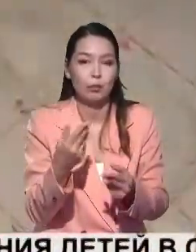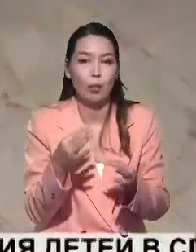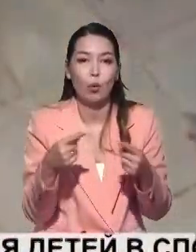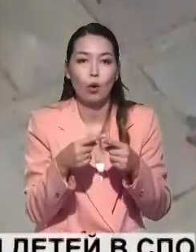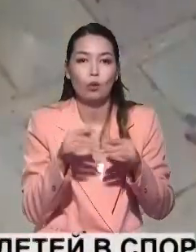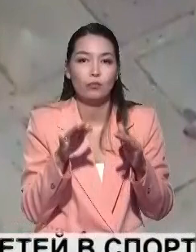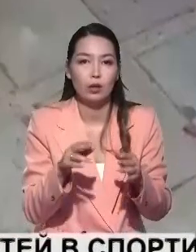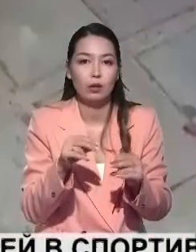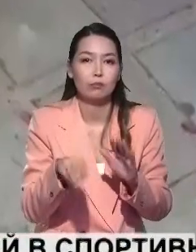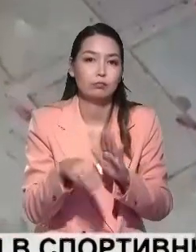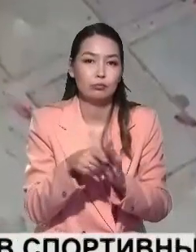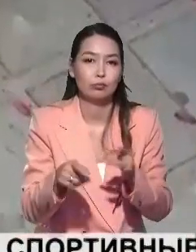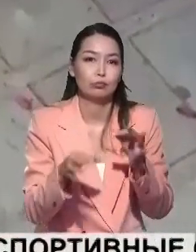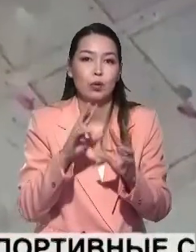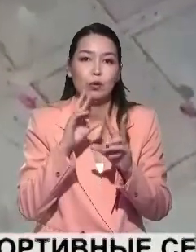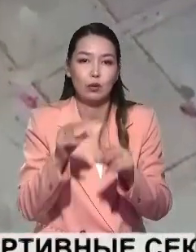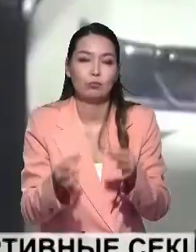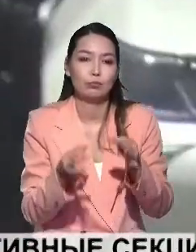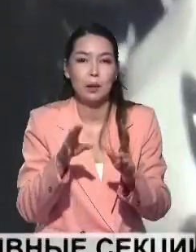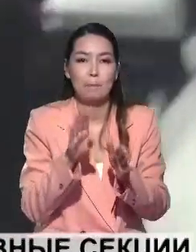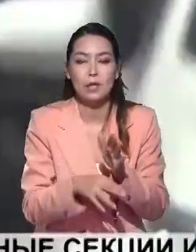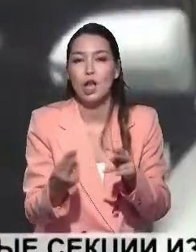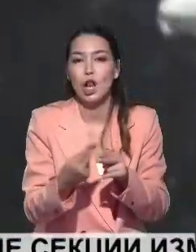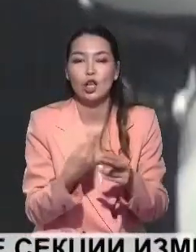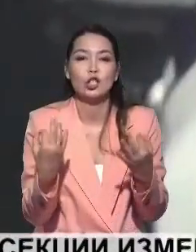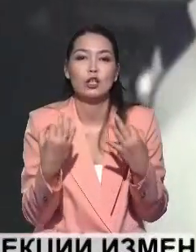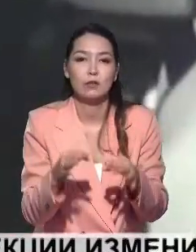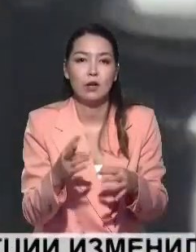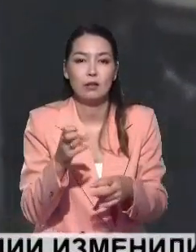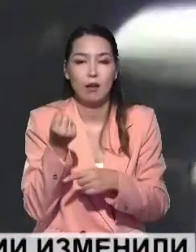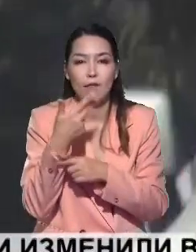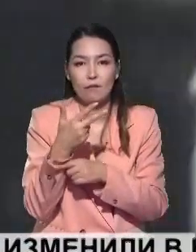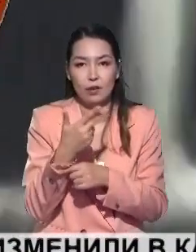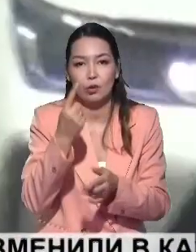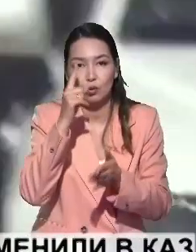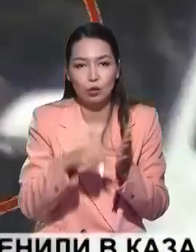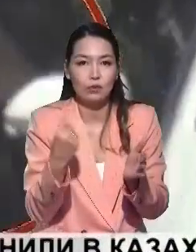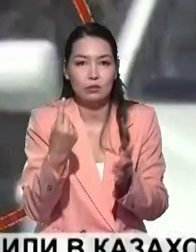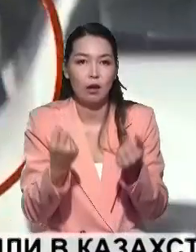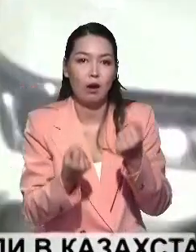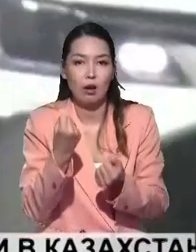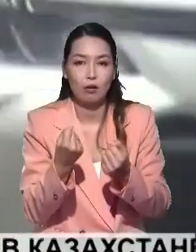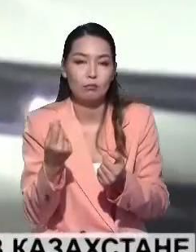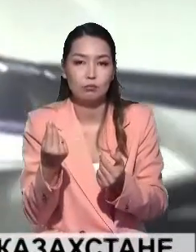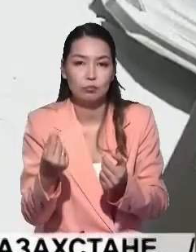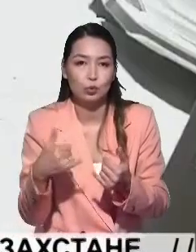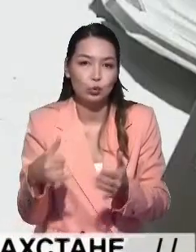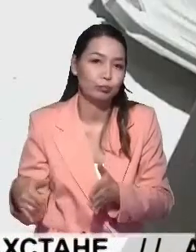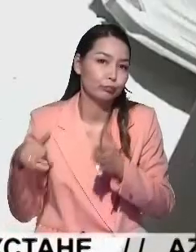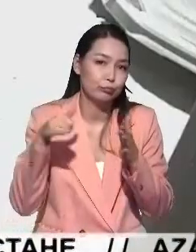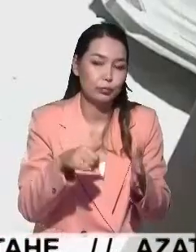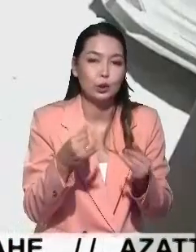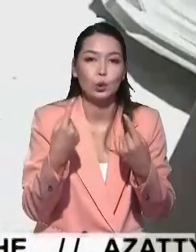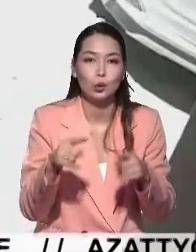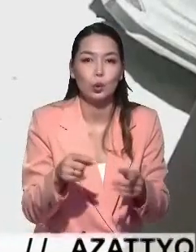Взамен служитель Фемиды обещал вынести приговор без лишения свободы. На видео доверитель из одного автомобиля достает сумку и перекладывает в другой,